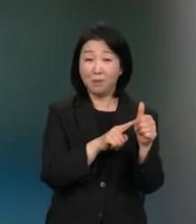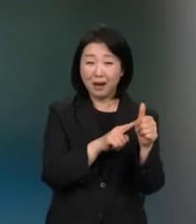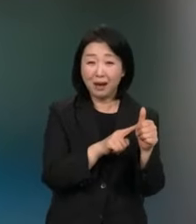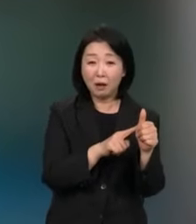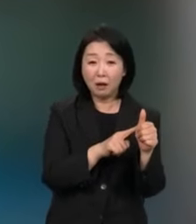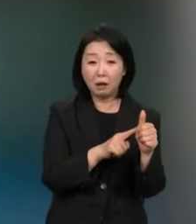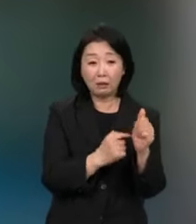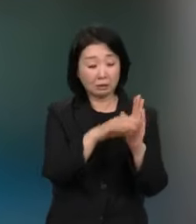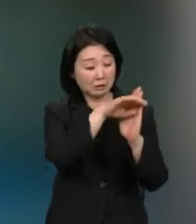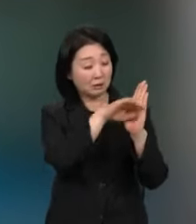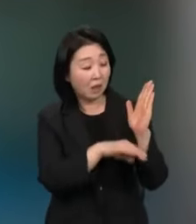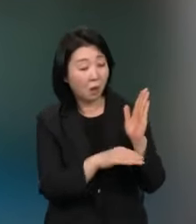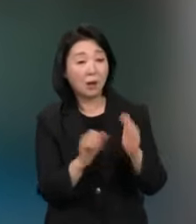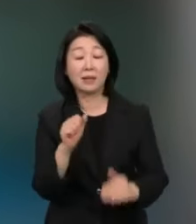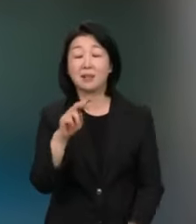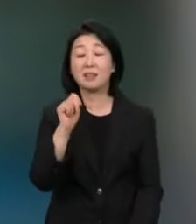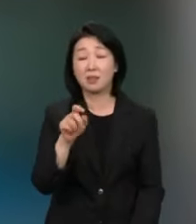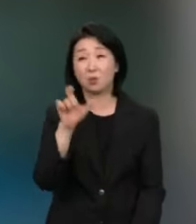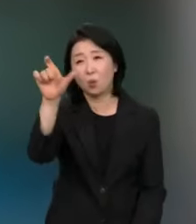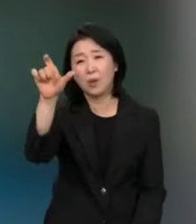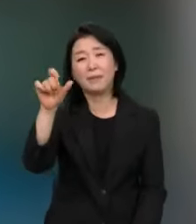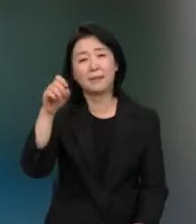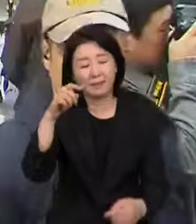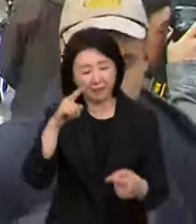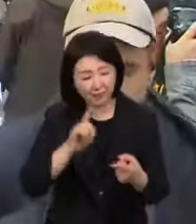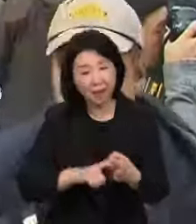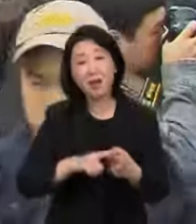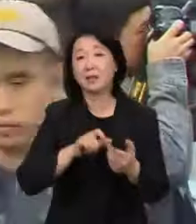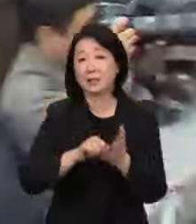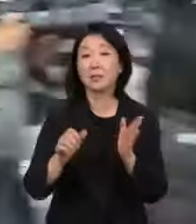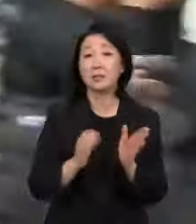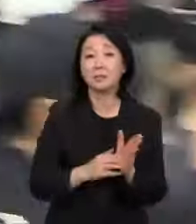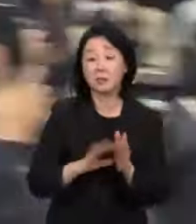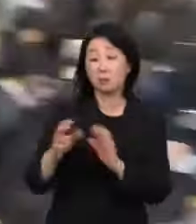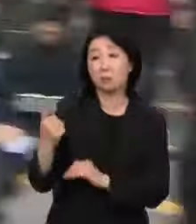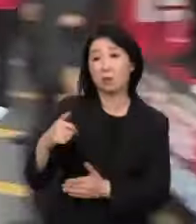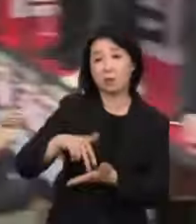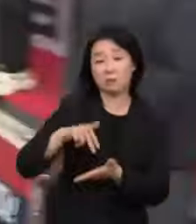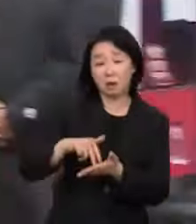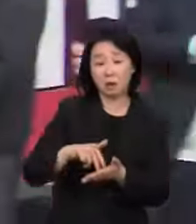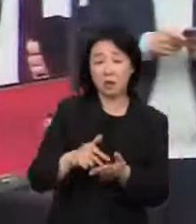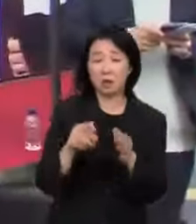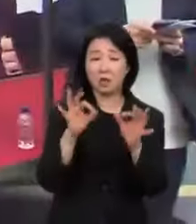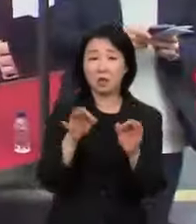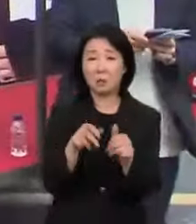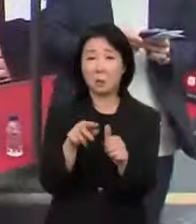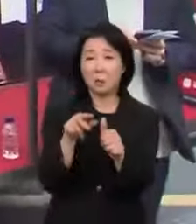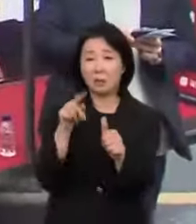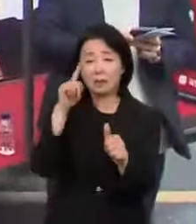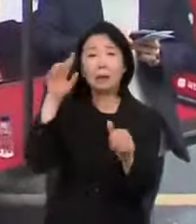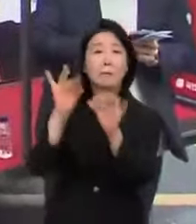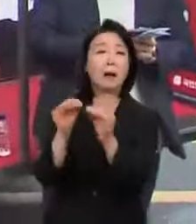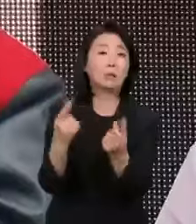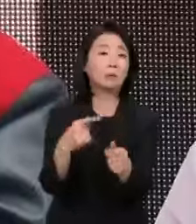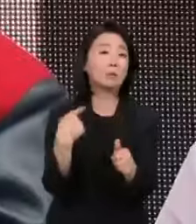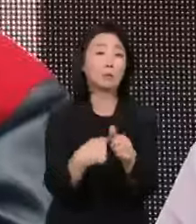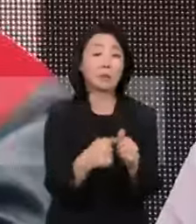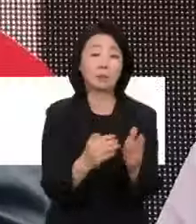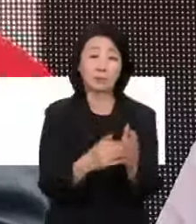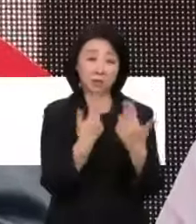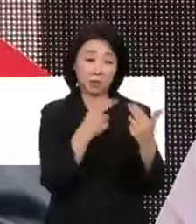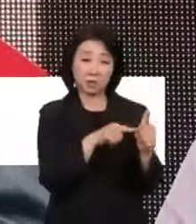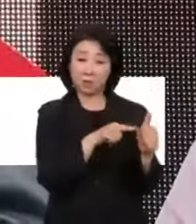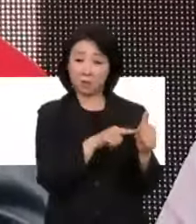담긴 기사를 소셜미디어에 공유했다 삭제했습니다. 국민의힘은 사실상 김 후보 주장에 동조한 거라고 비판했습니다. 이재명